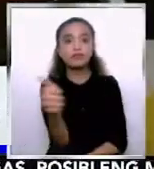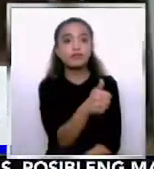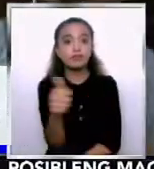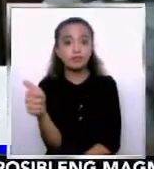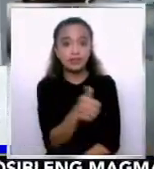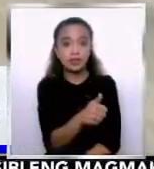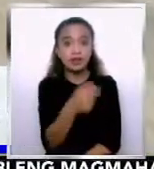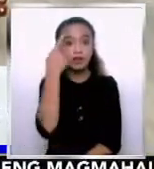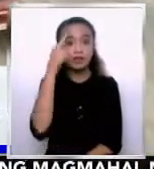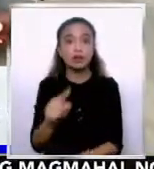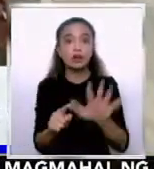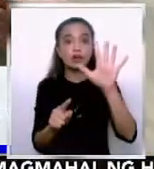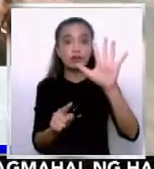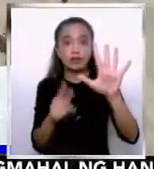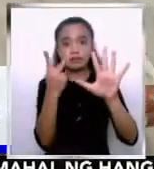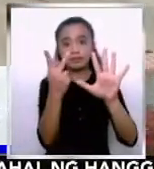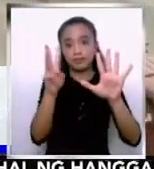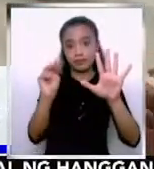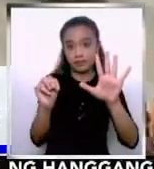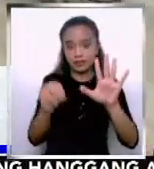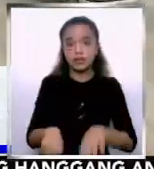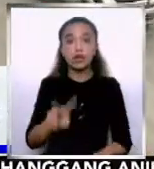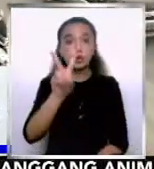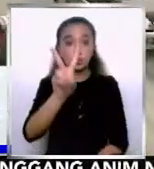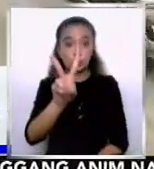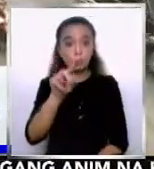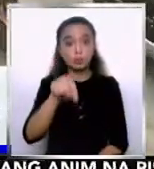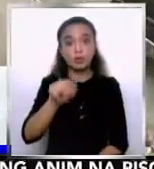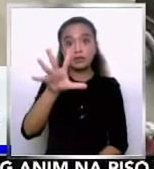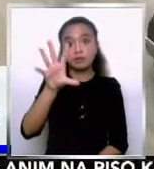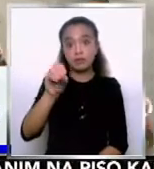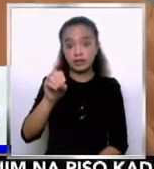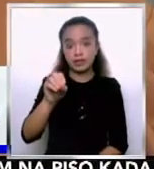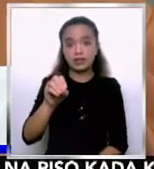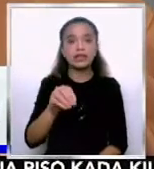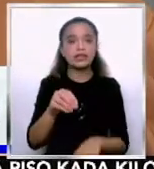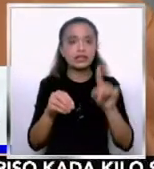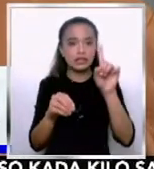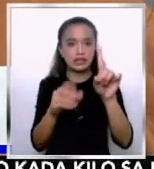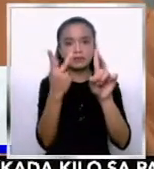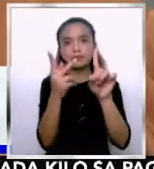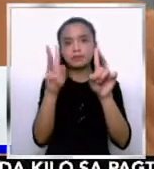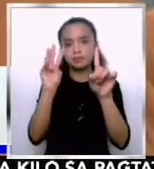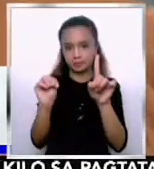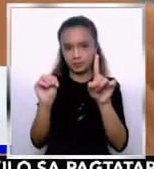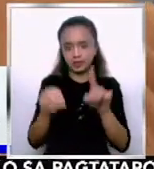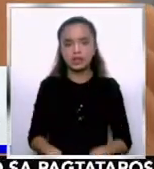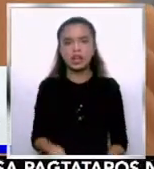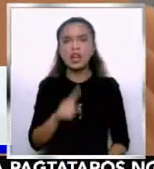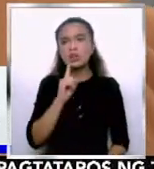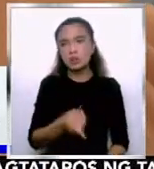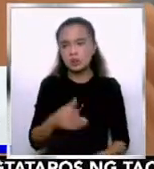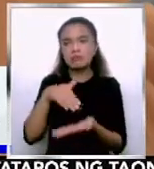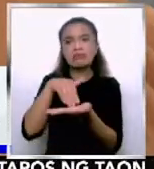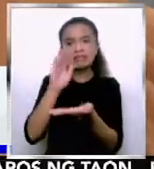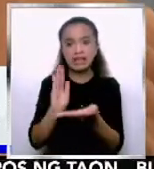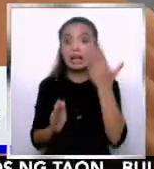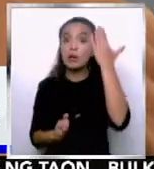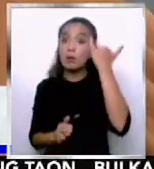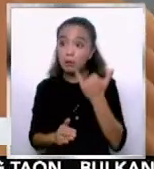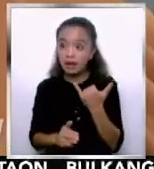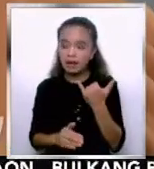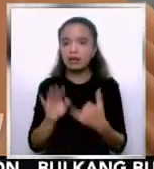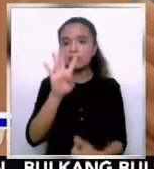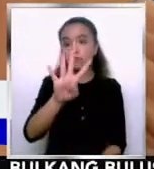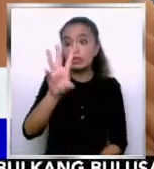5 kilometro at 2 piso at 30 sentimong dagdag kada kilometro. Malaki talaga because 46, coming